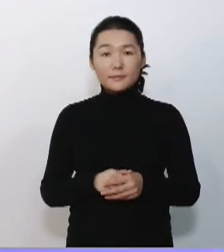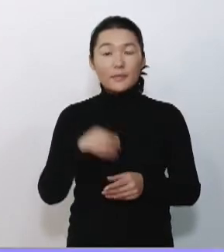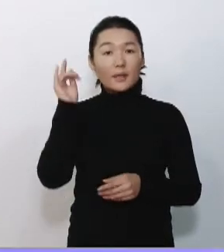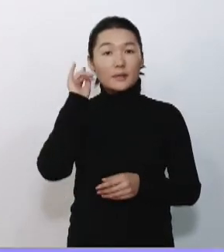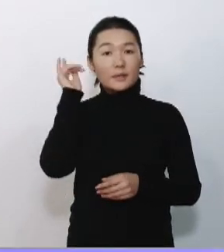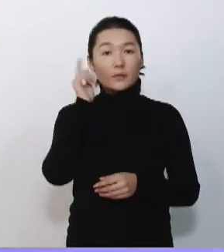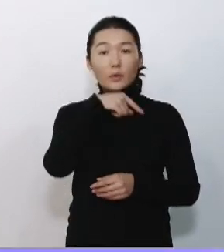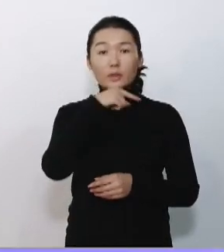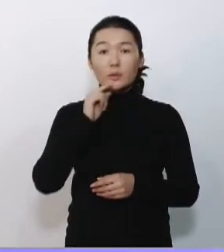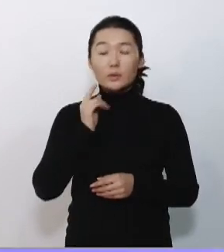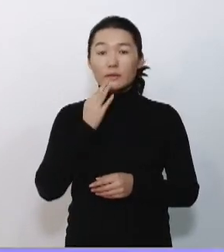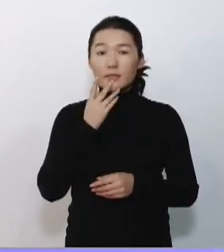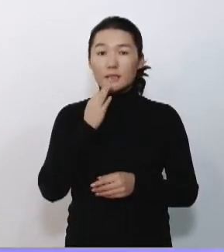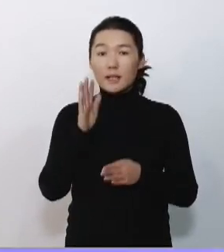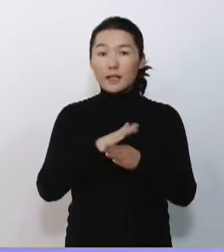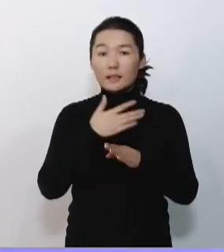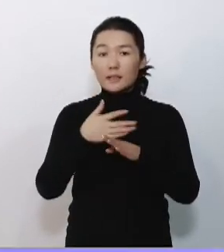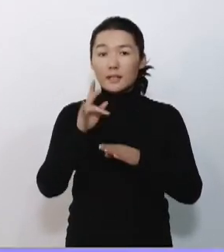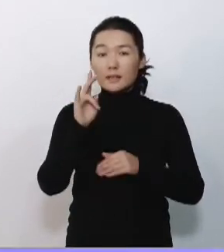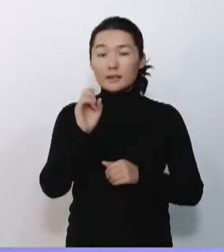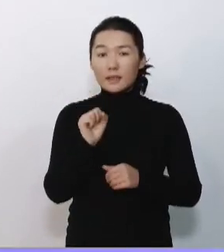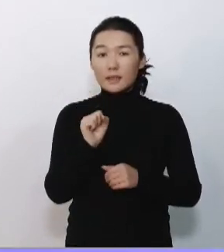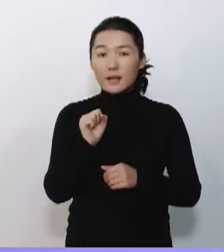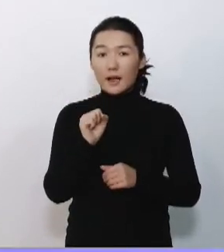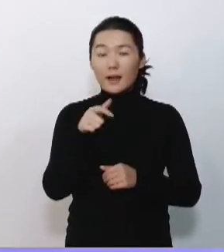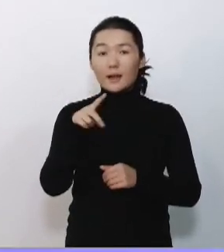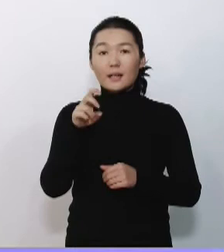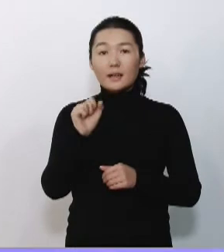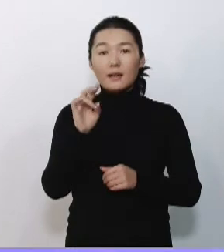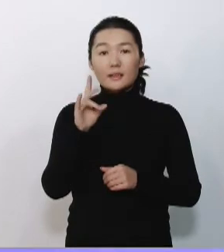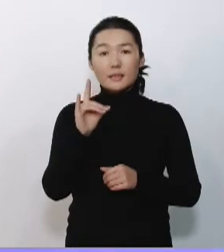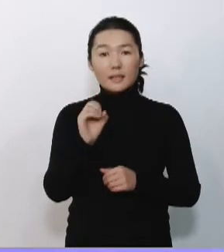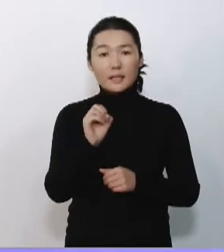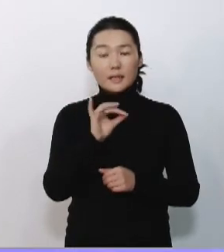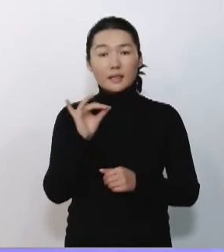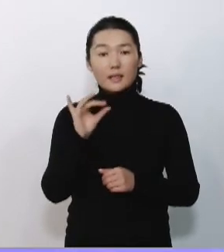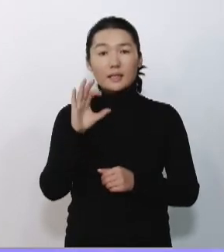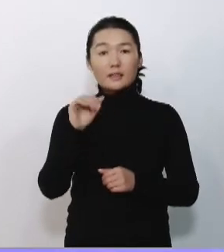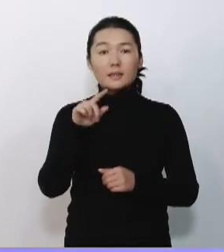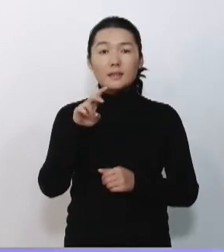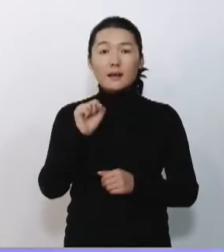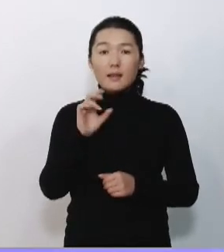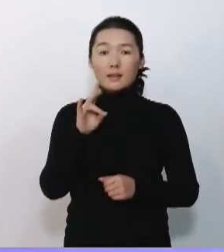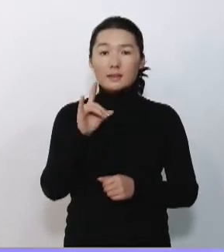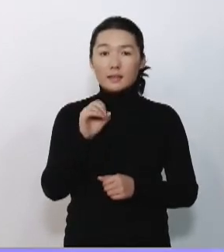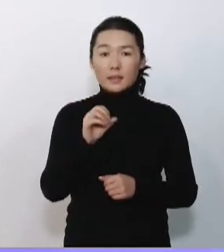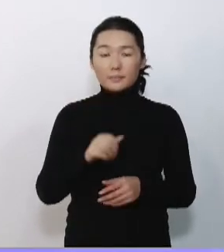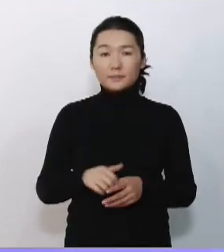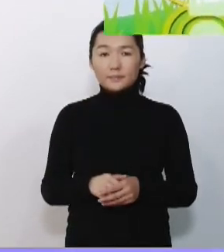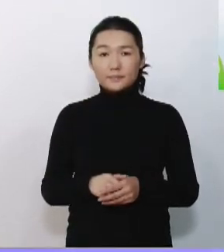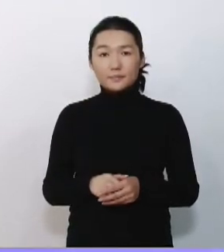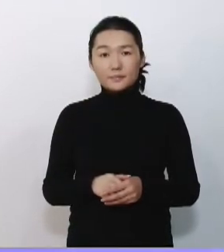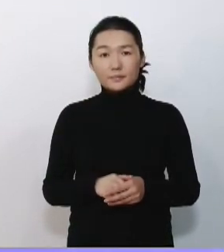Звуки русского языка делятся на гласные и согласные.